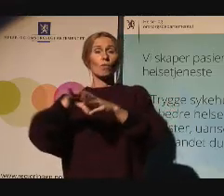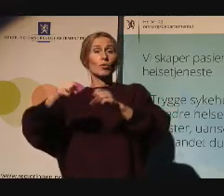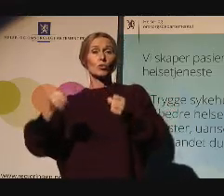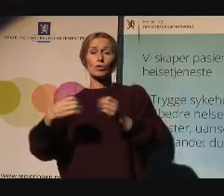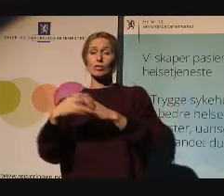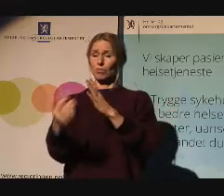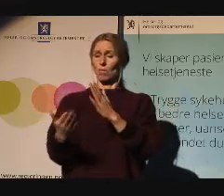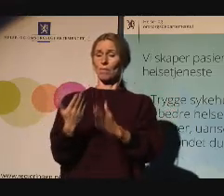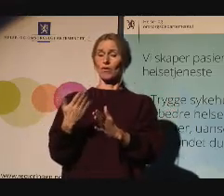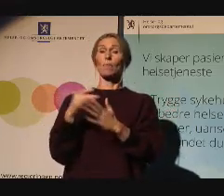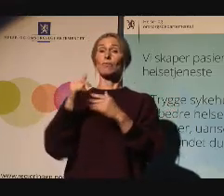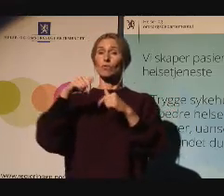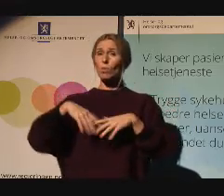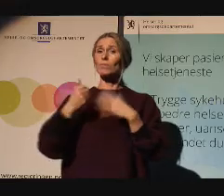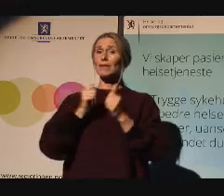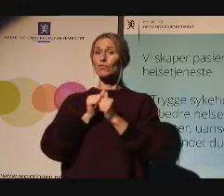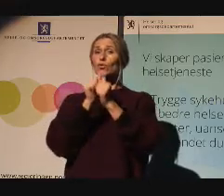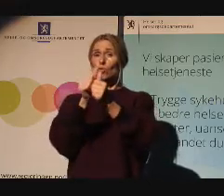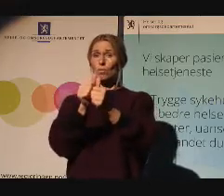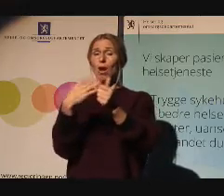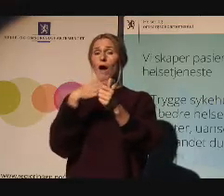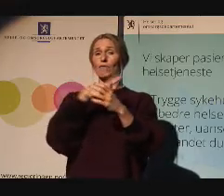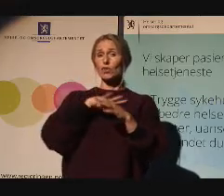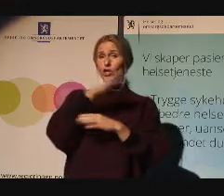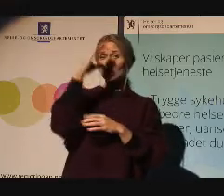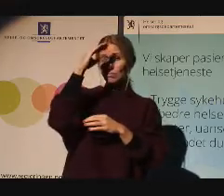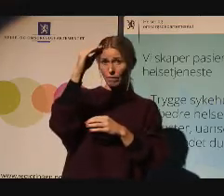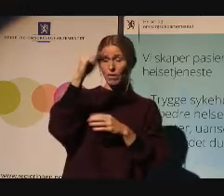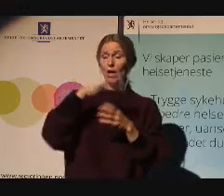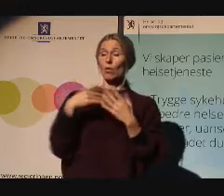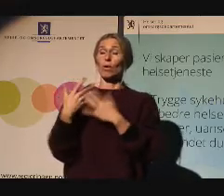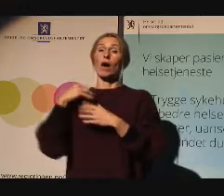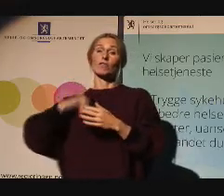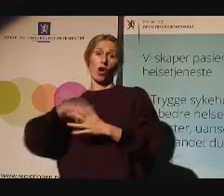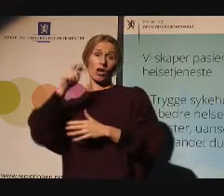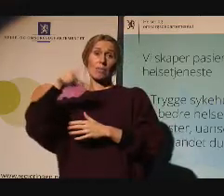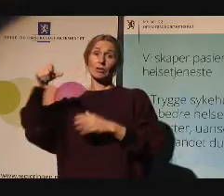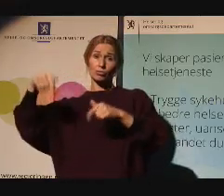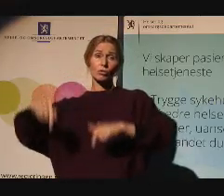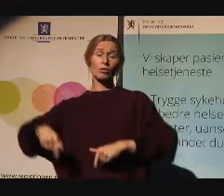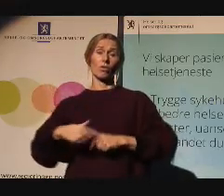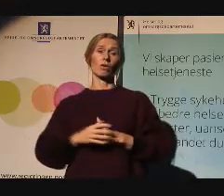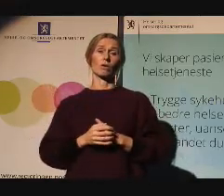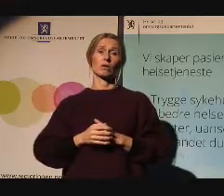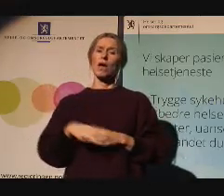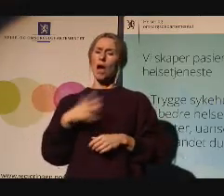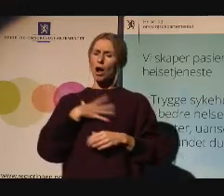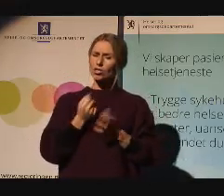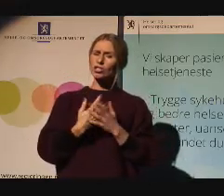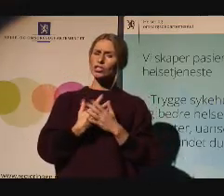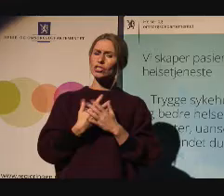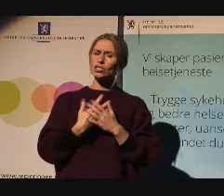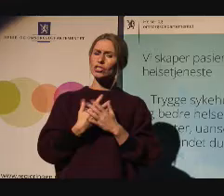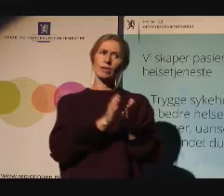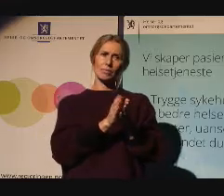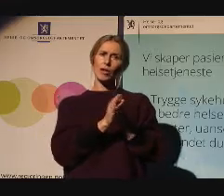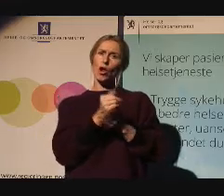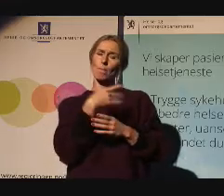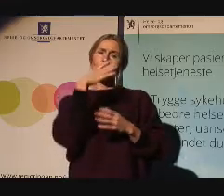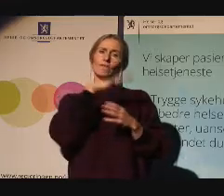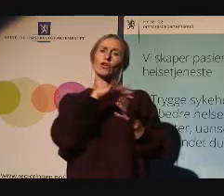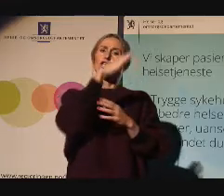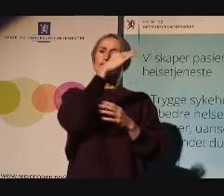ja, de blir fulgt opp av både fylkesmann og de som ansvarlig. Jeg har lyst til å berømme fylkesmennene,